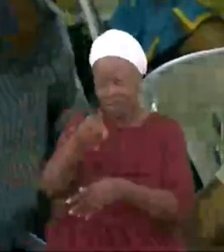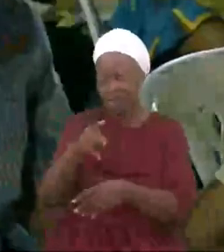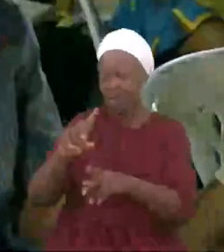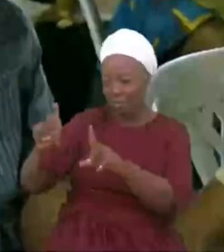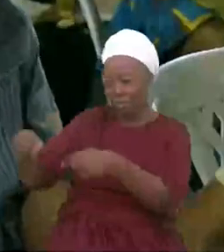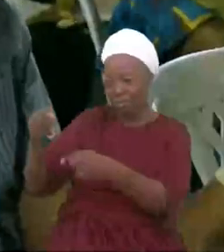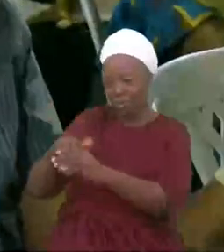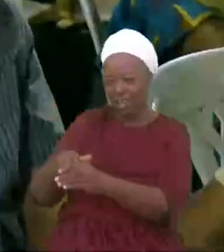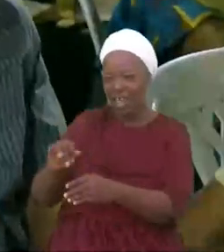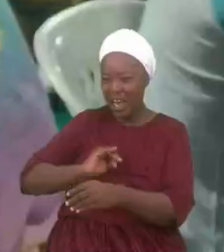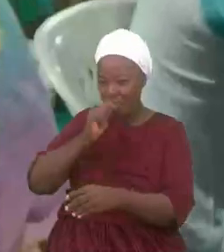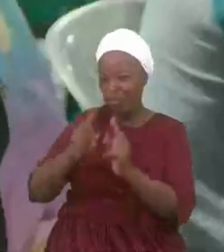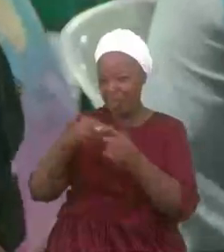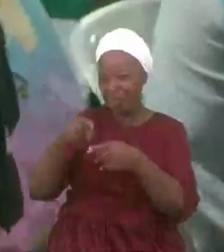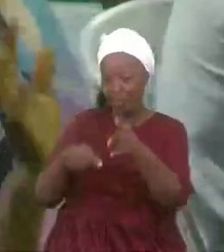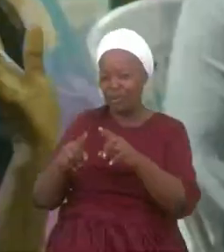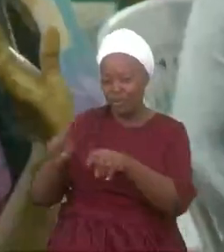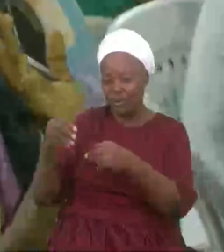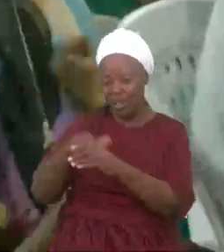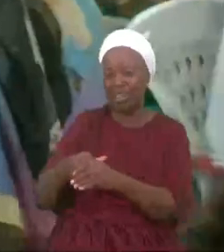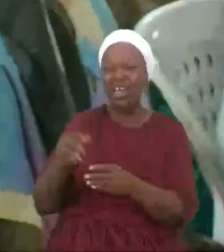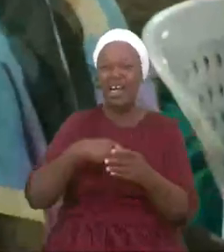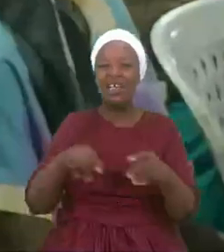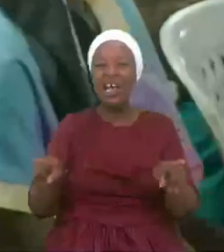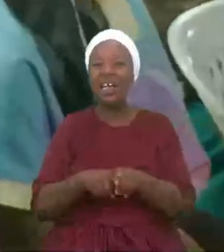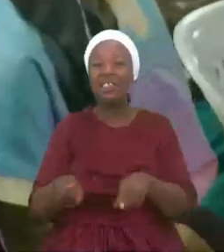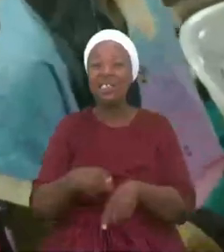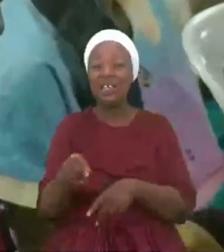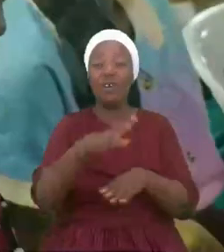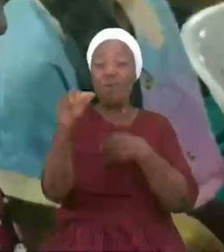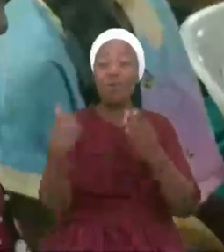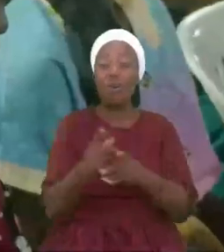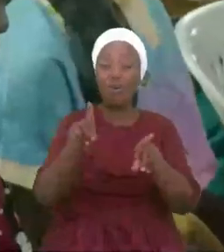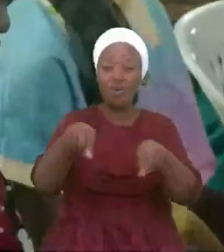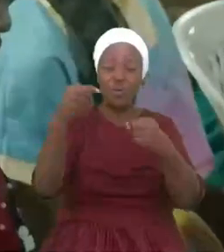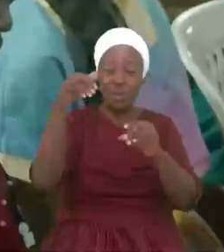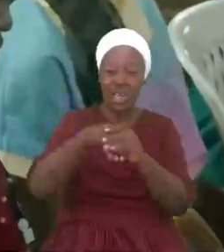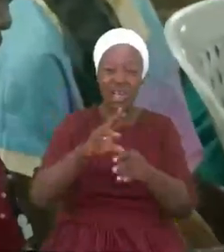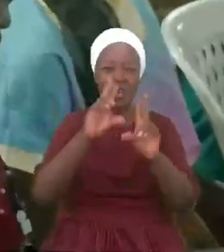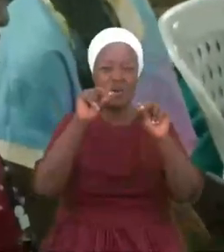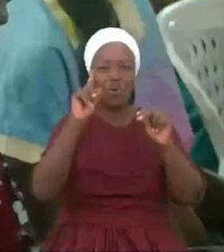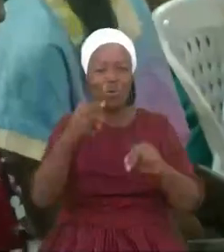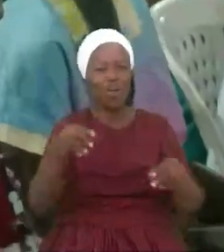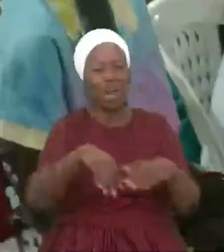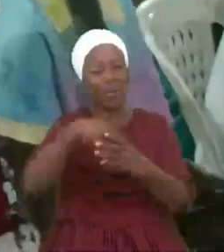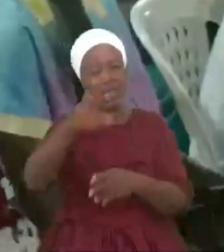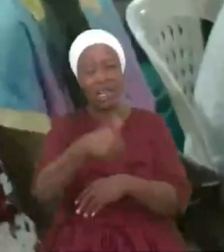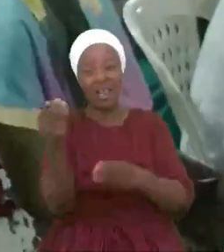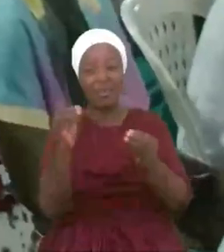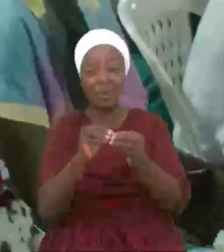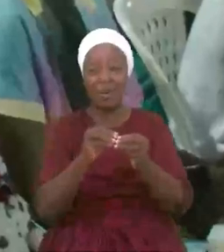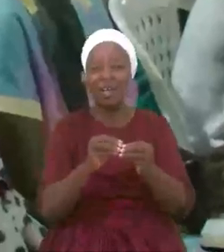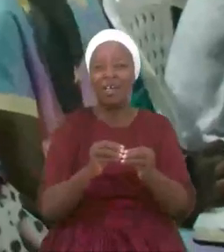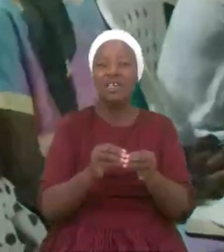l'école la porte est ouverte je parle de entre je parle de vous et comme la porte est ouverte